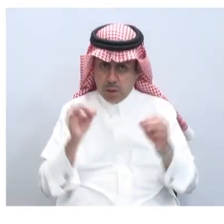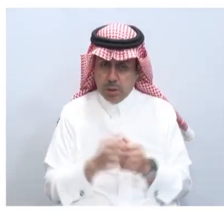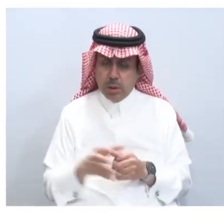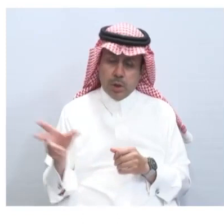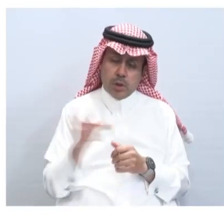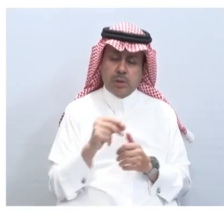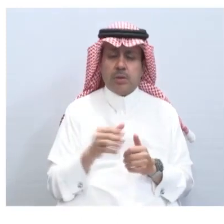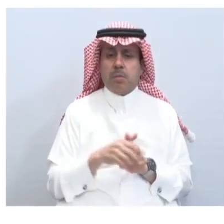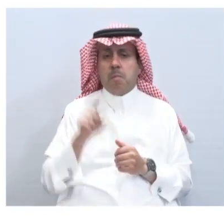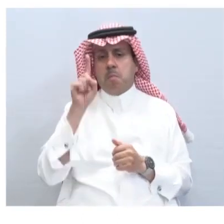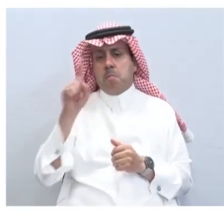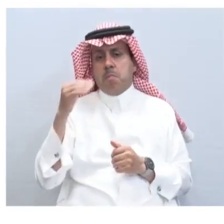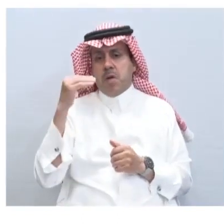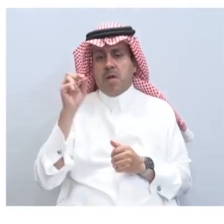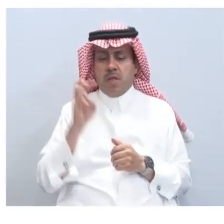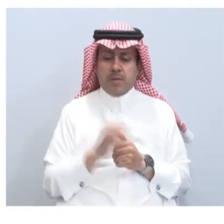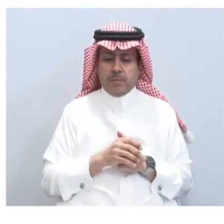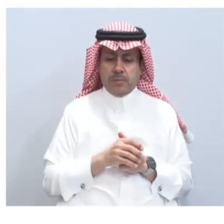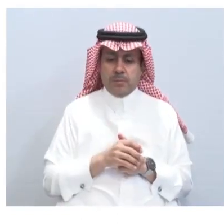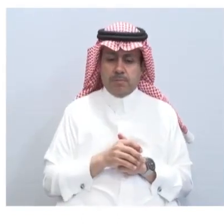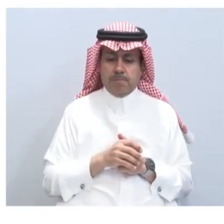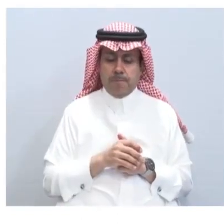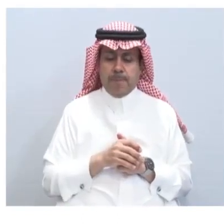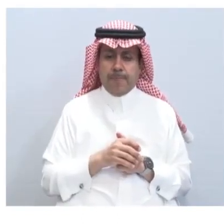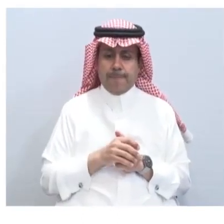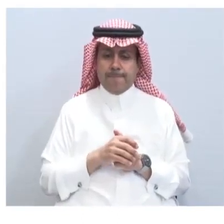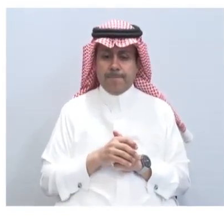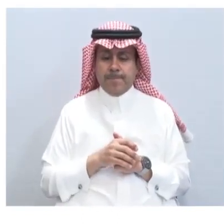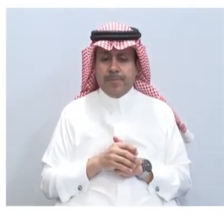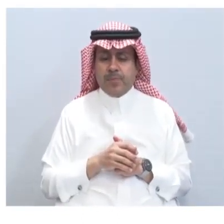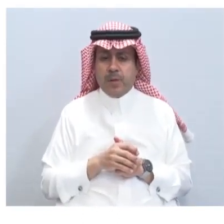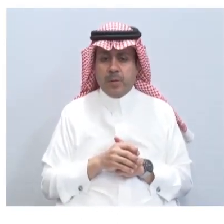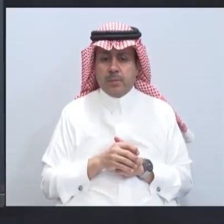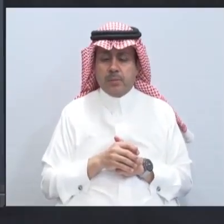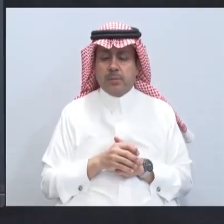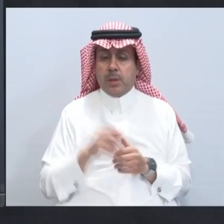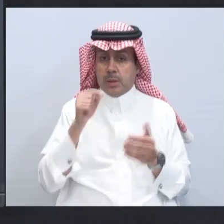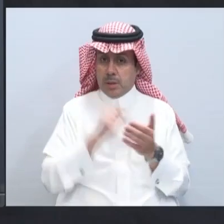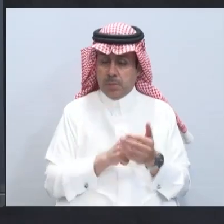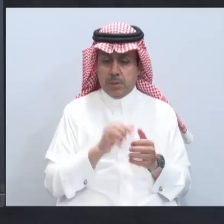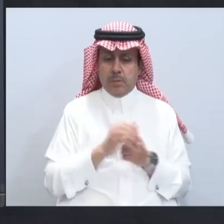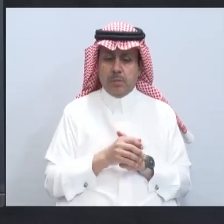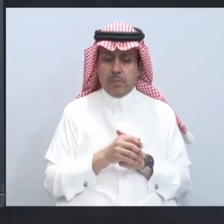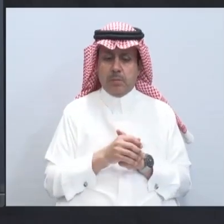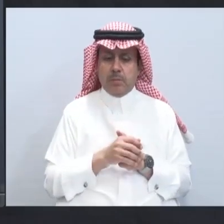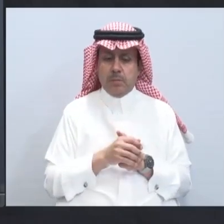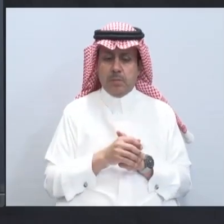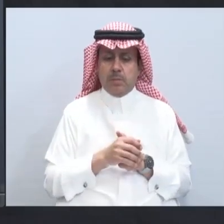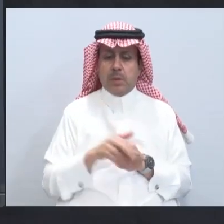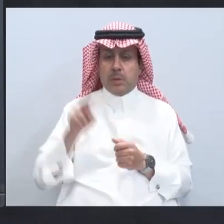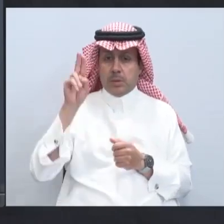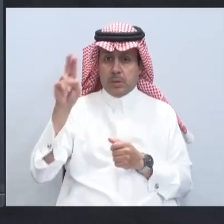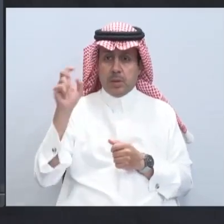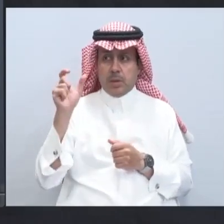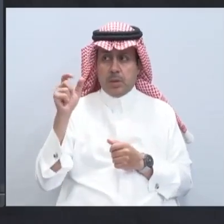بحثه او ان النتيجه سوف تكون هي الموقع المطلوب بمعنى انك مثلا لو ادخلت كلمه مثلا مثلا تقنيه